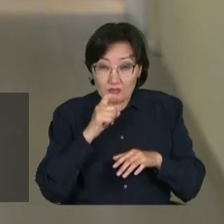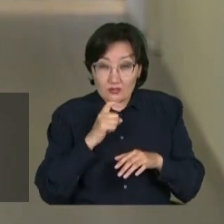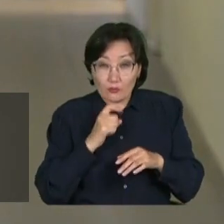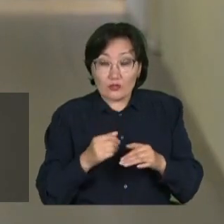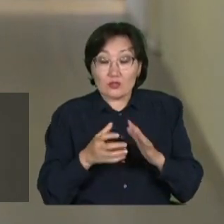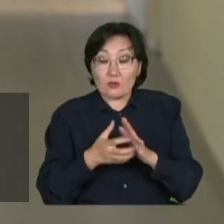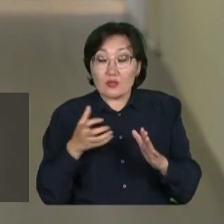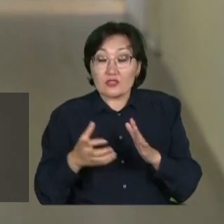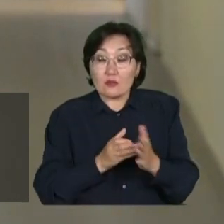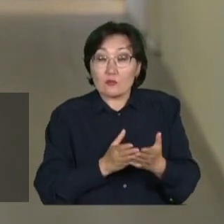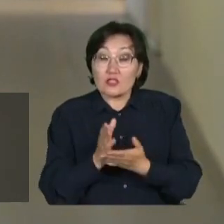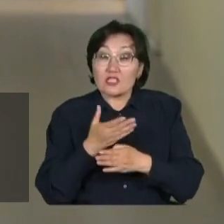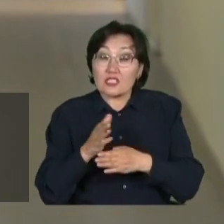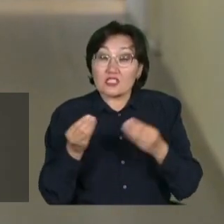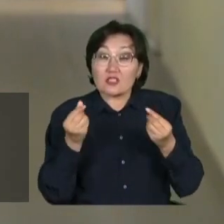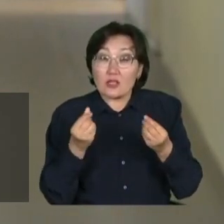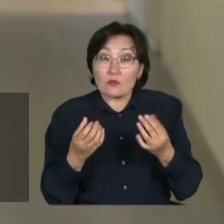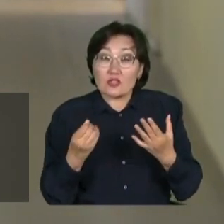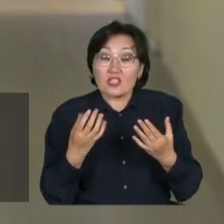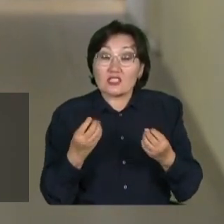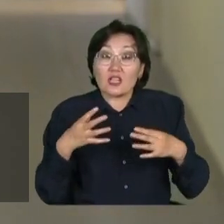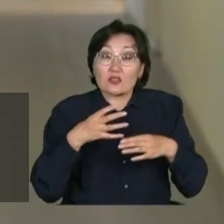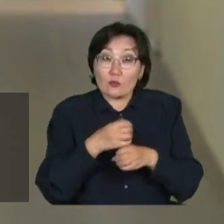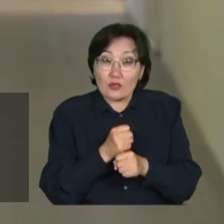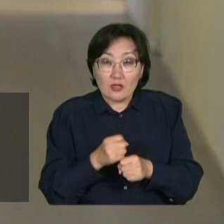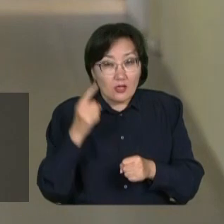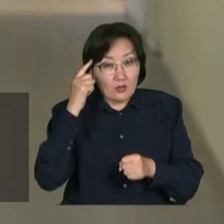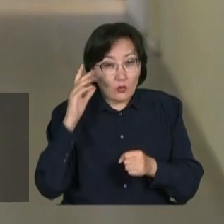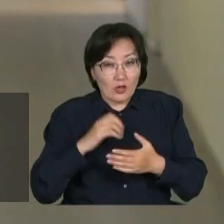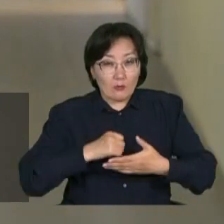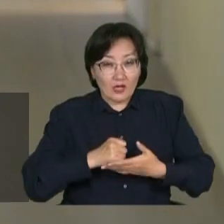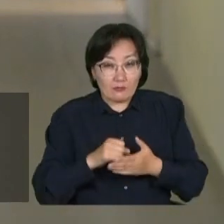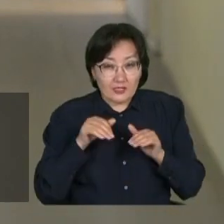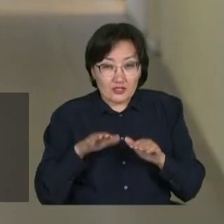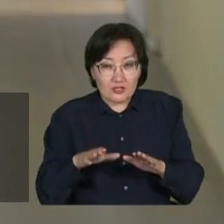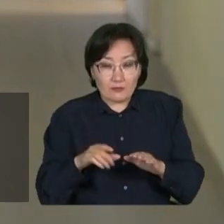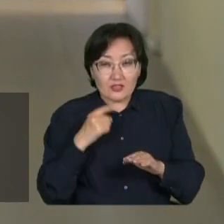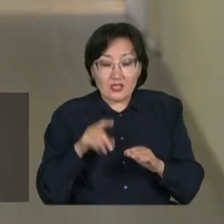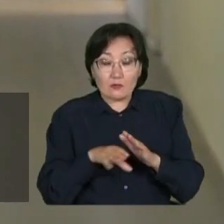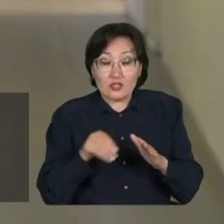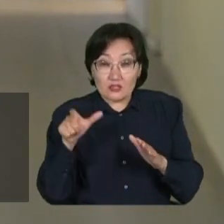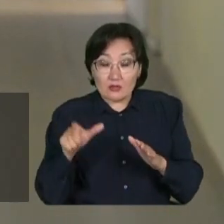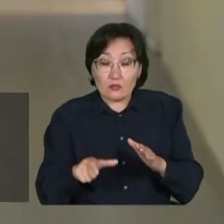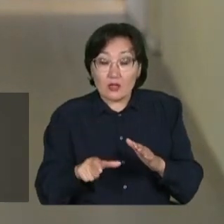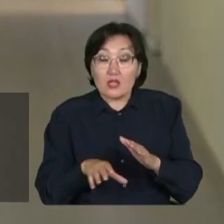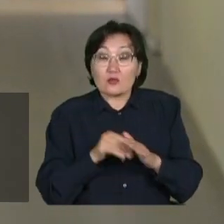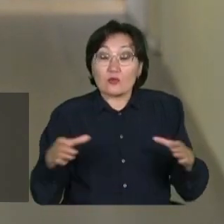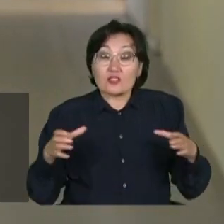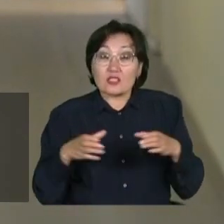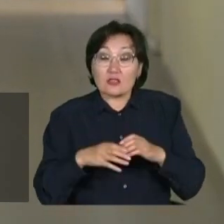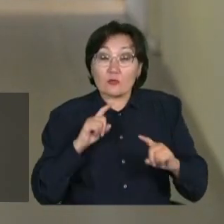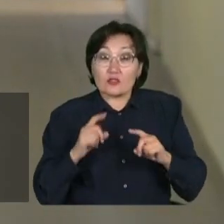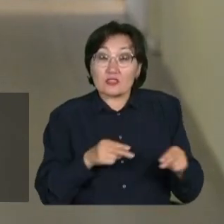жетпей тұрғанда салаға бөлінетін қаржыны тағы қысқарту ойланбай қабылданған шешімдет мәжілісмендер. Халық қалаулылары жиынға